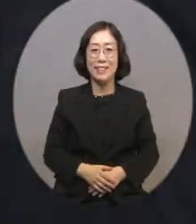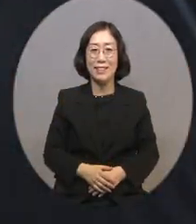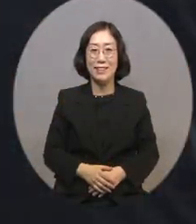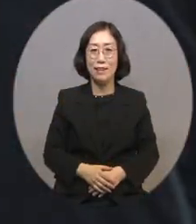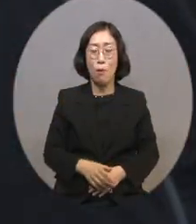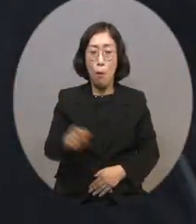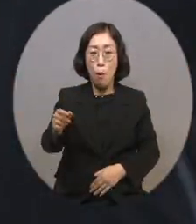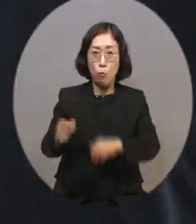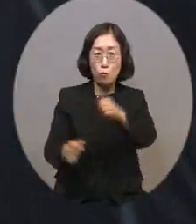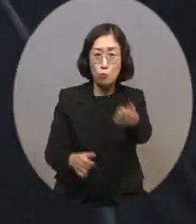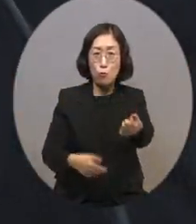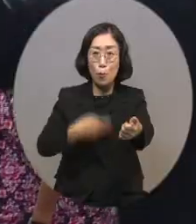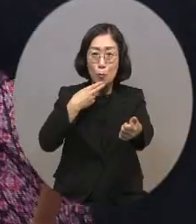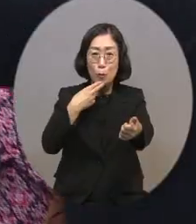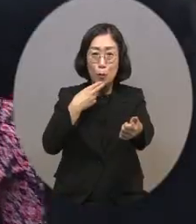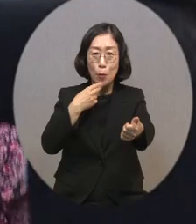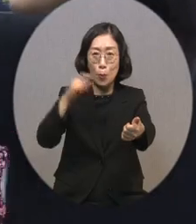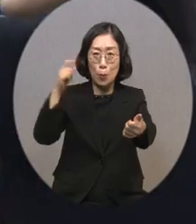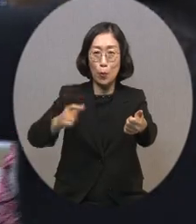어, 쟤 안 죽네?